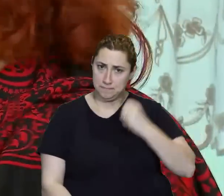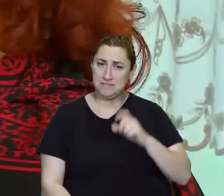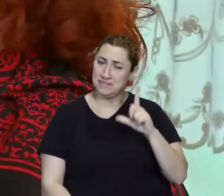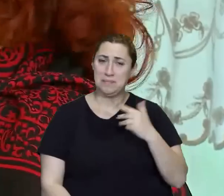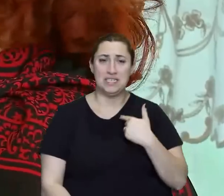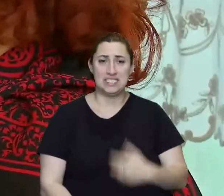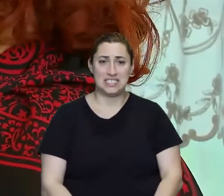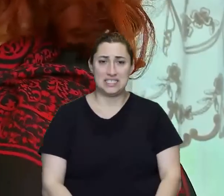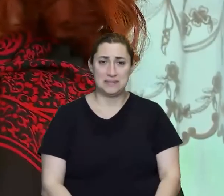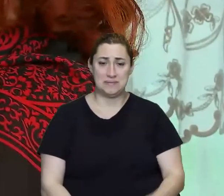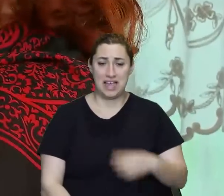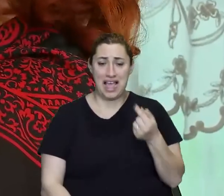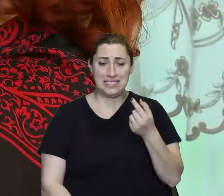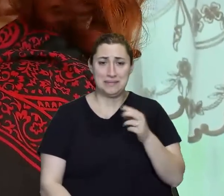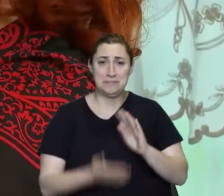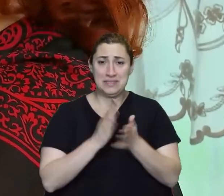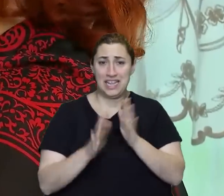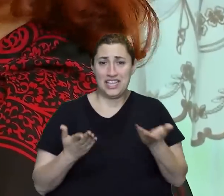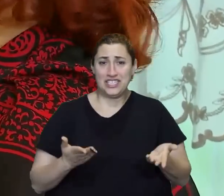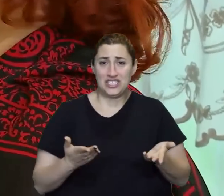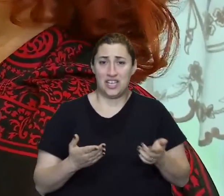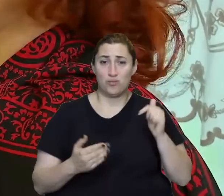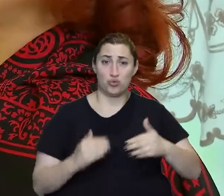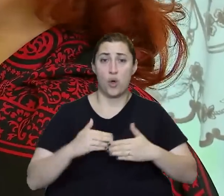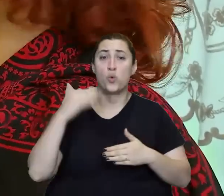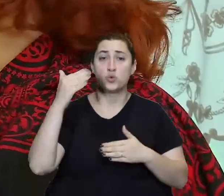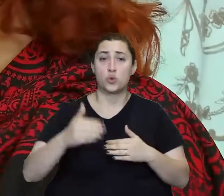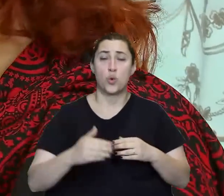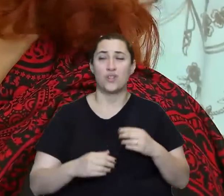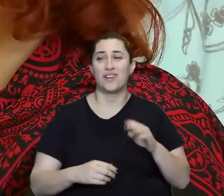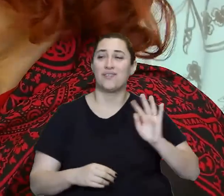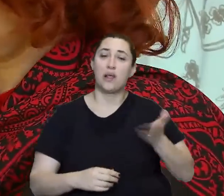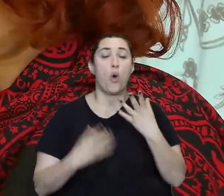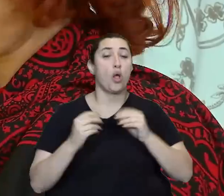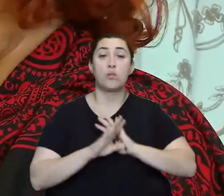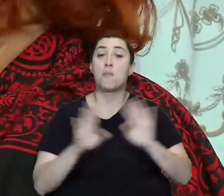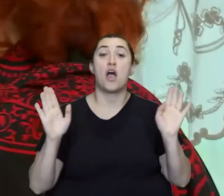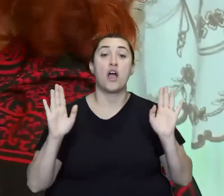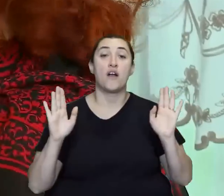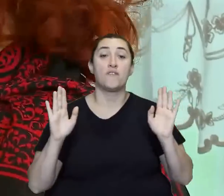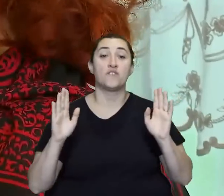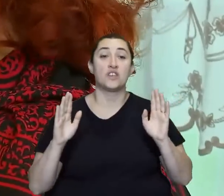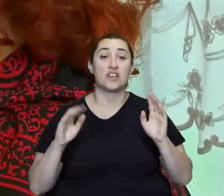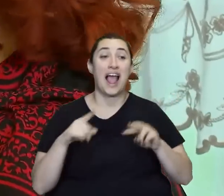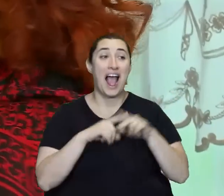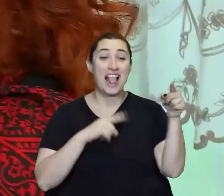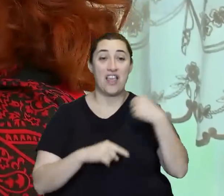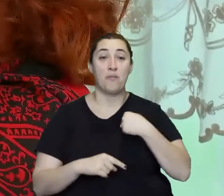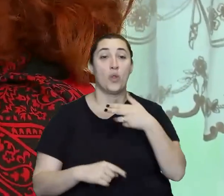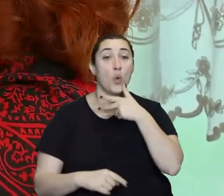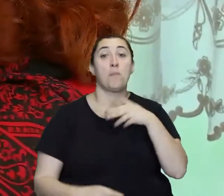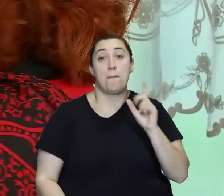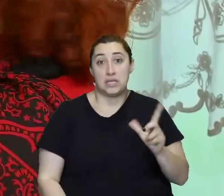sık dişini. Yüzdün kuyruğuna geldin. Bu saatten sonra dönmek yok. Ateş topunu kendine güldürmeyeceksin